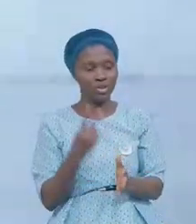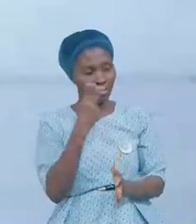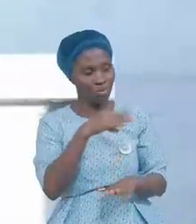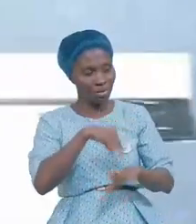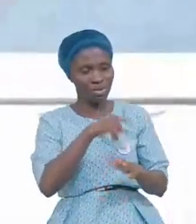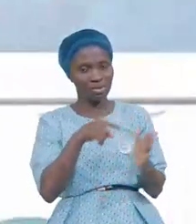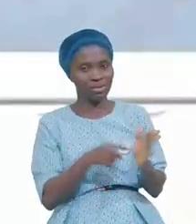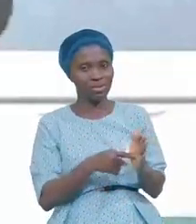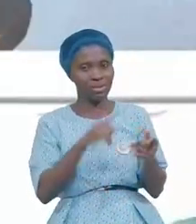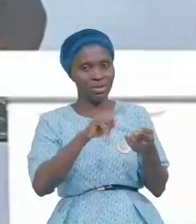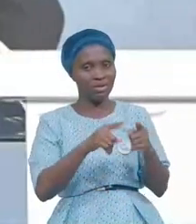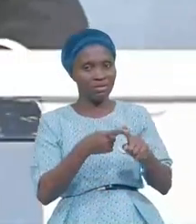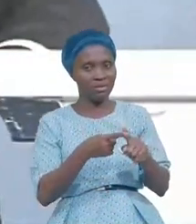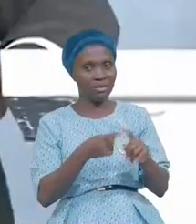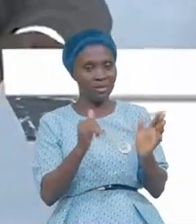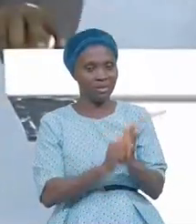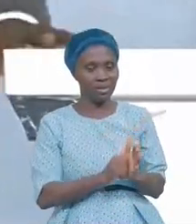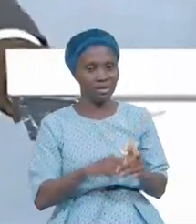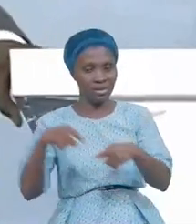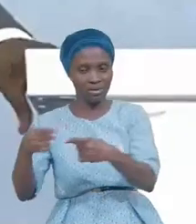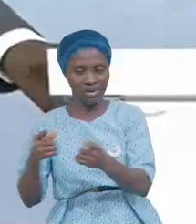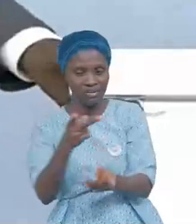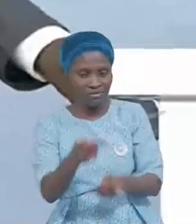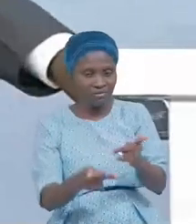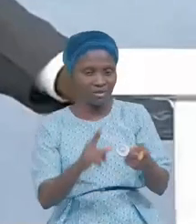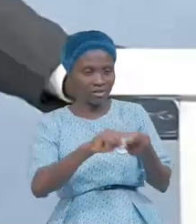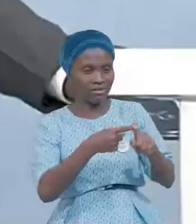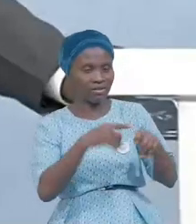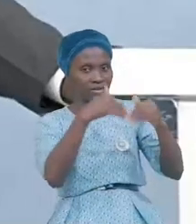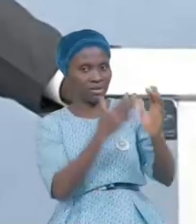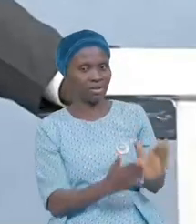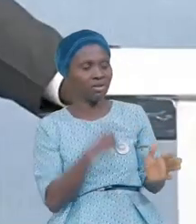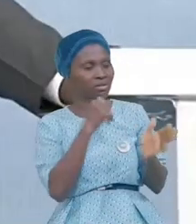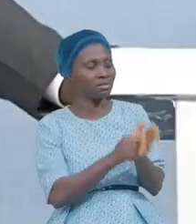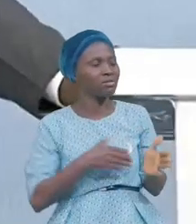Regardez cet ami qui est allé dans la main de son ami. Prête-moi